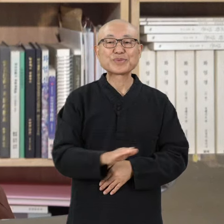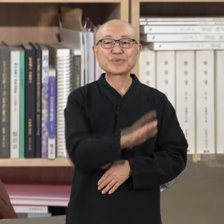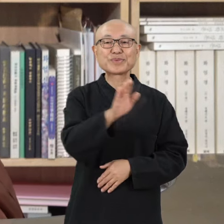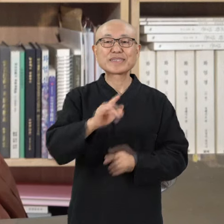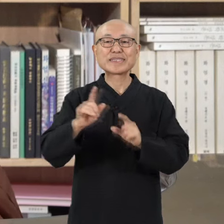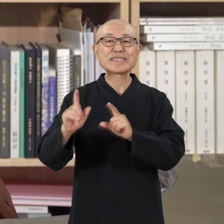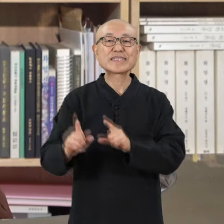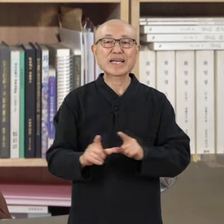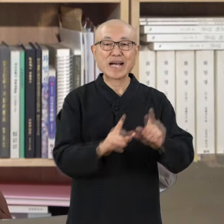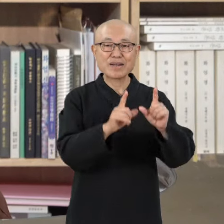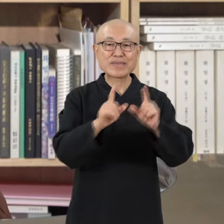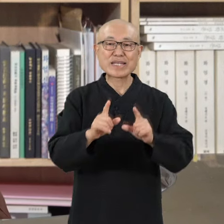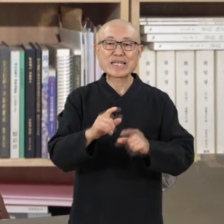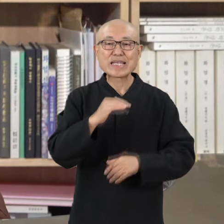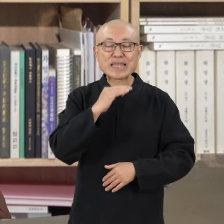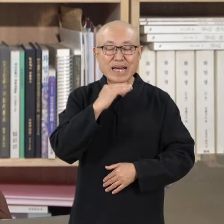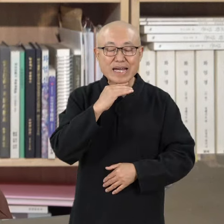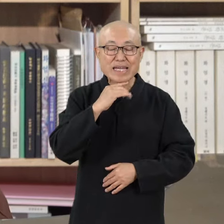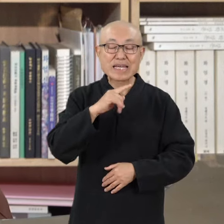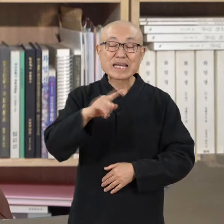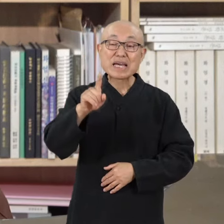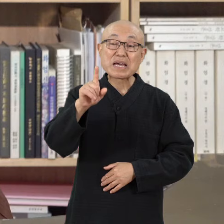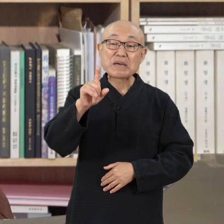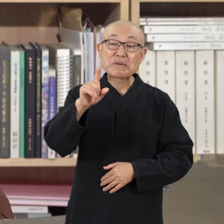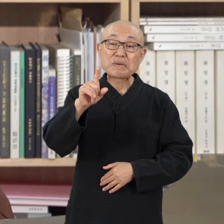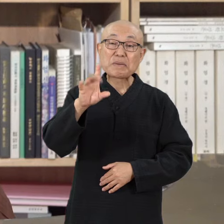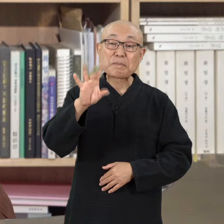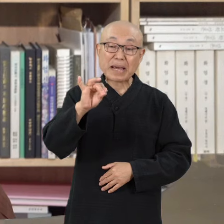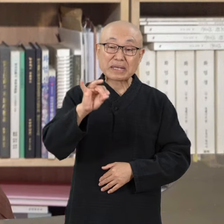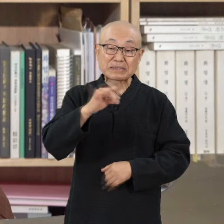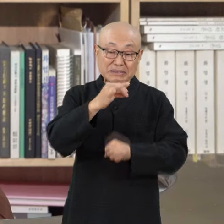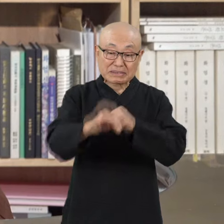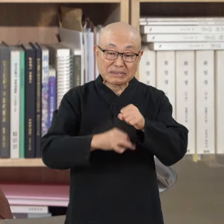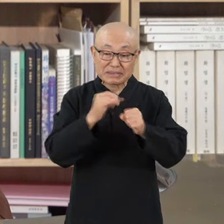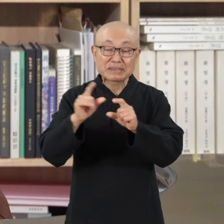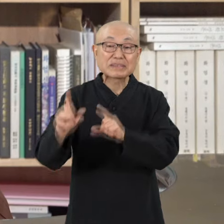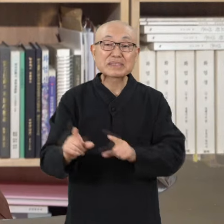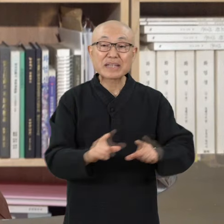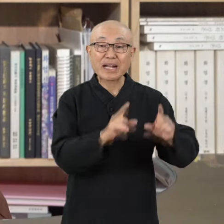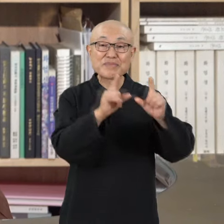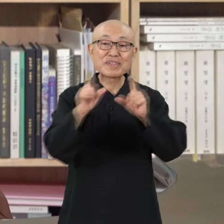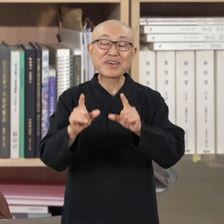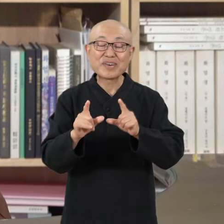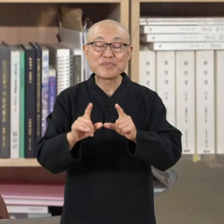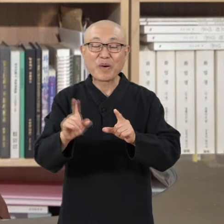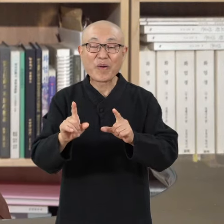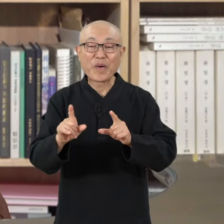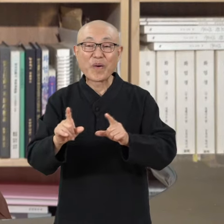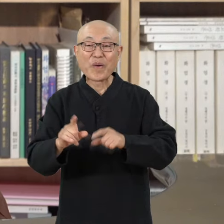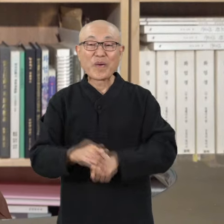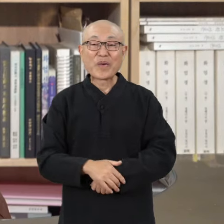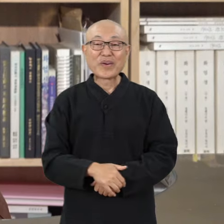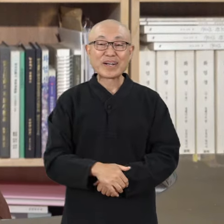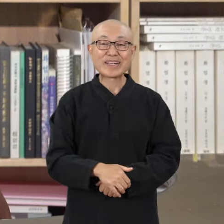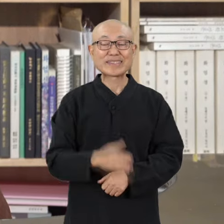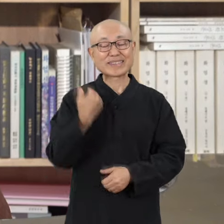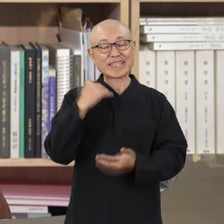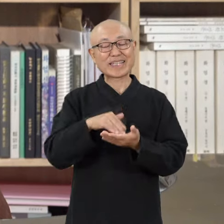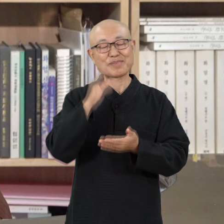뭐 백년을 살면서 끝없이 흐르는 세월 속에 백년도 길거든요. 뒤돌아보면